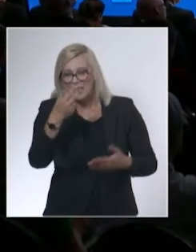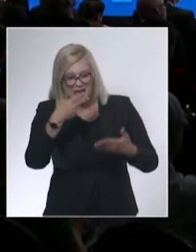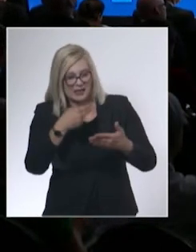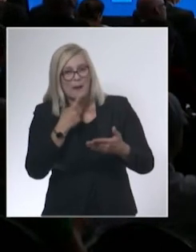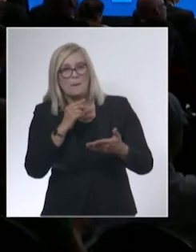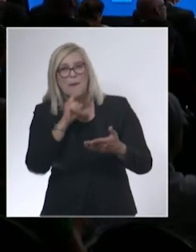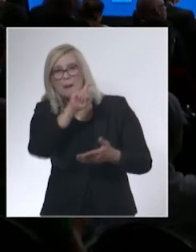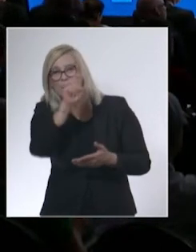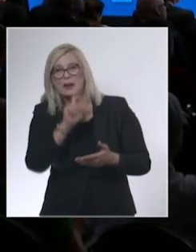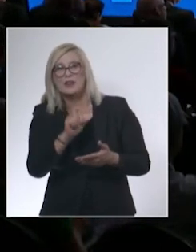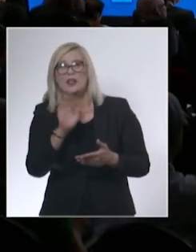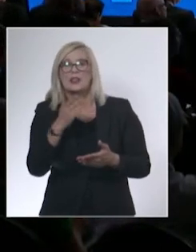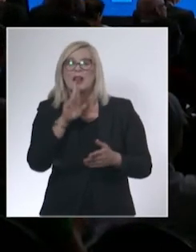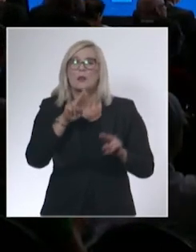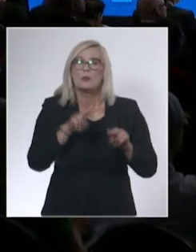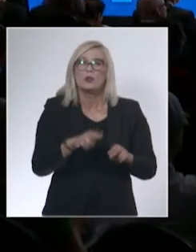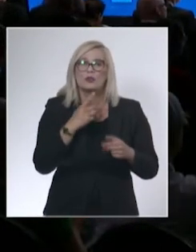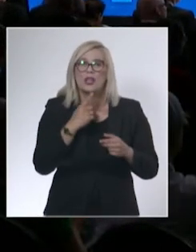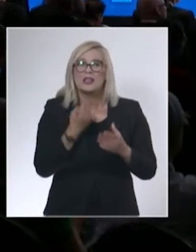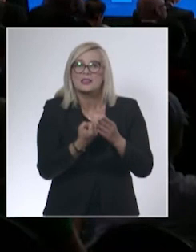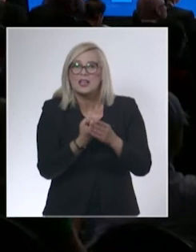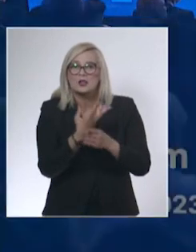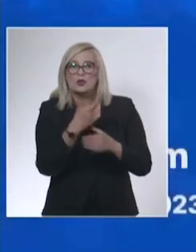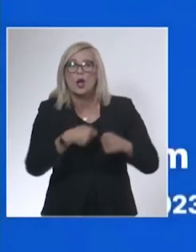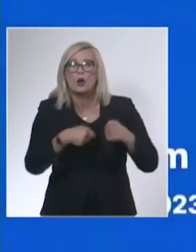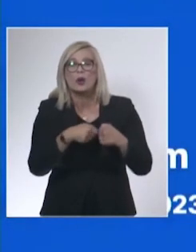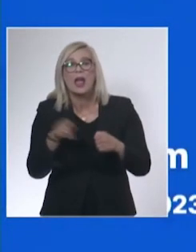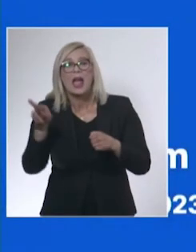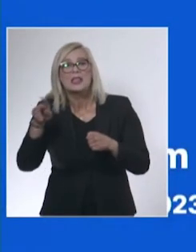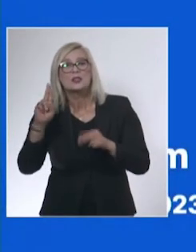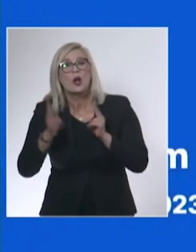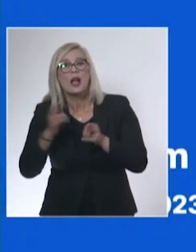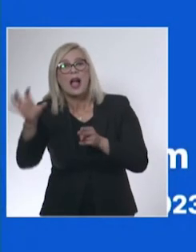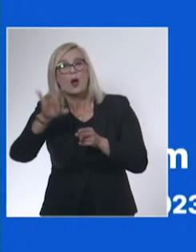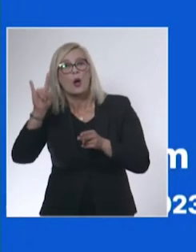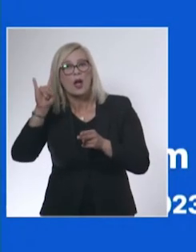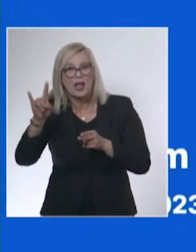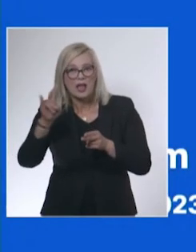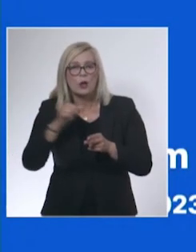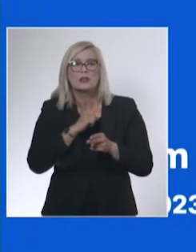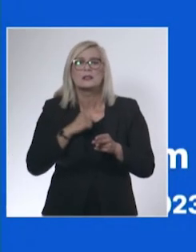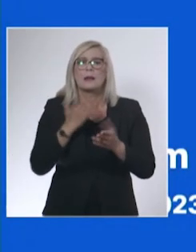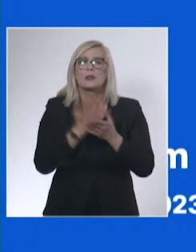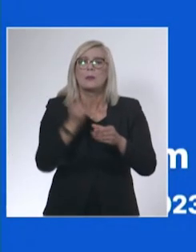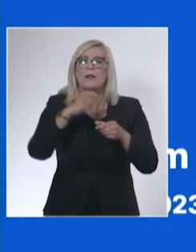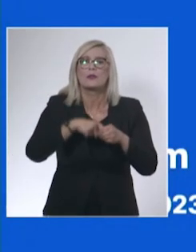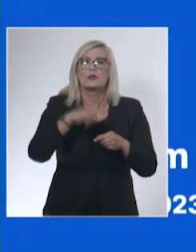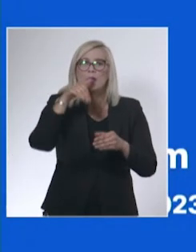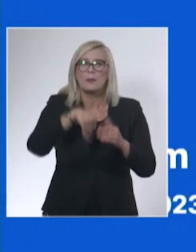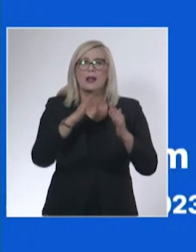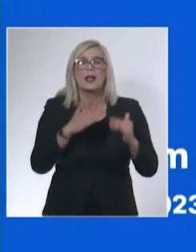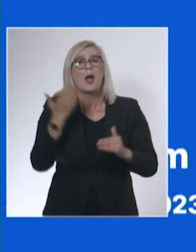Словачка, Полска, Унгарија, Бугарија, Романија заедно. А стандардот на вашите земји, затоа што тука гледам луѓе од Словачка, од